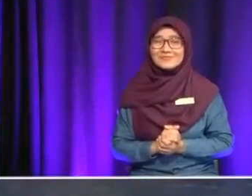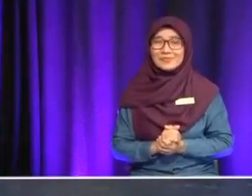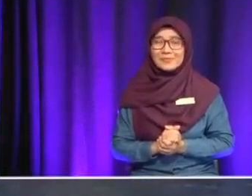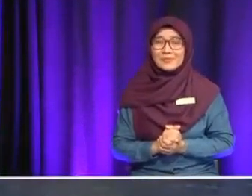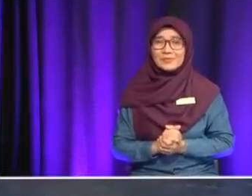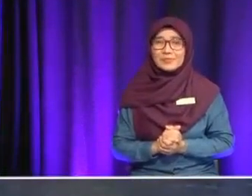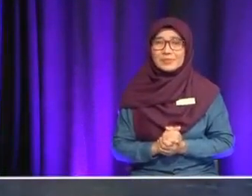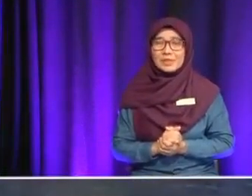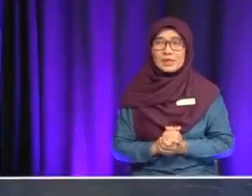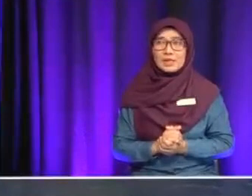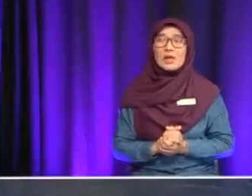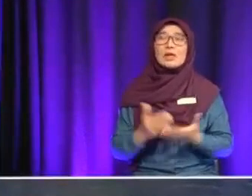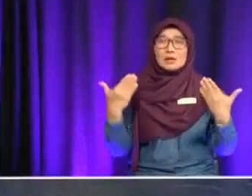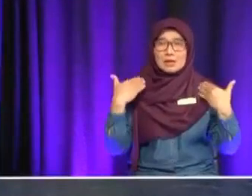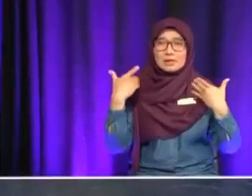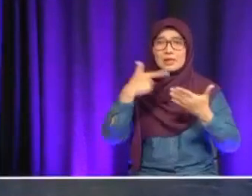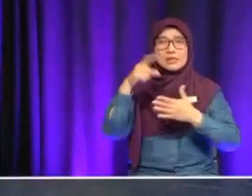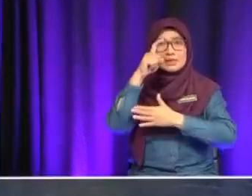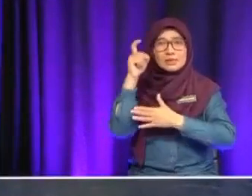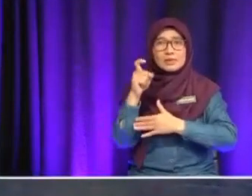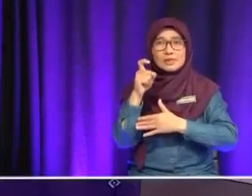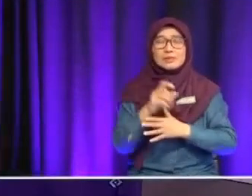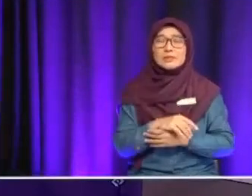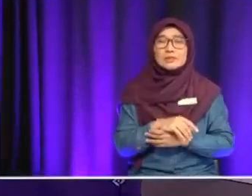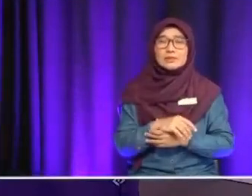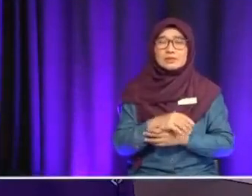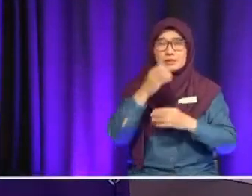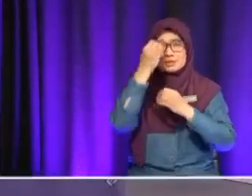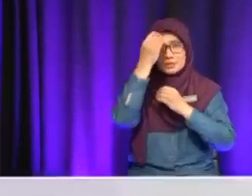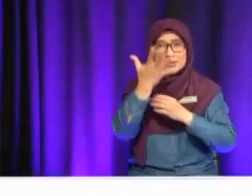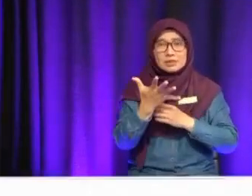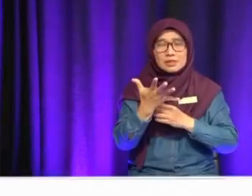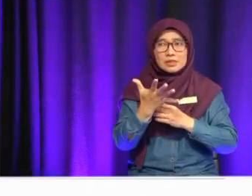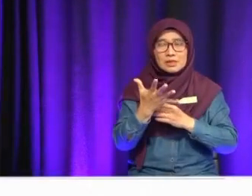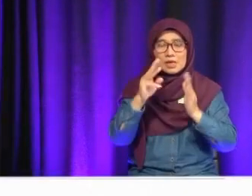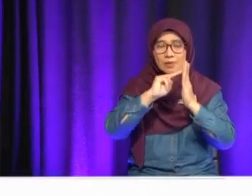dan soalan yang ketiga. Okey, nyatakan maksud sewa.